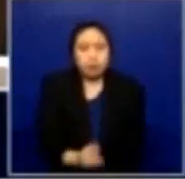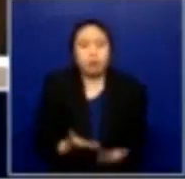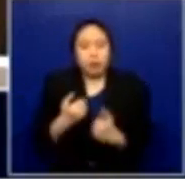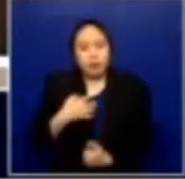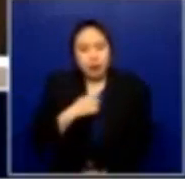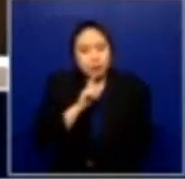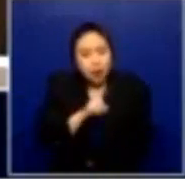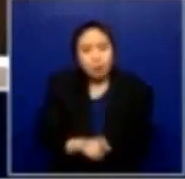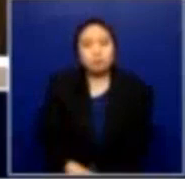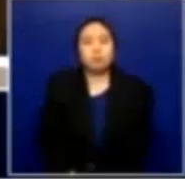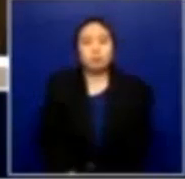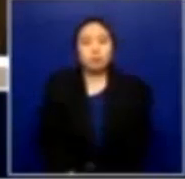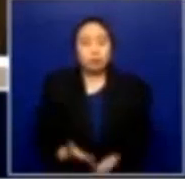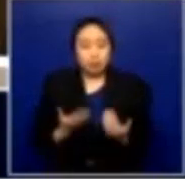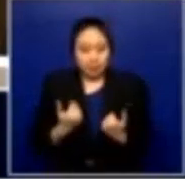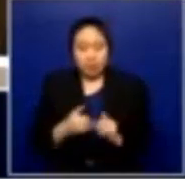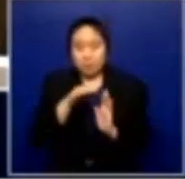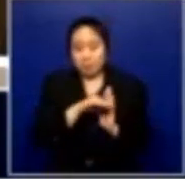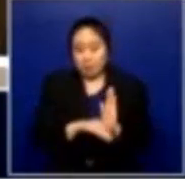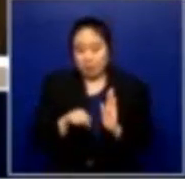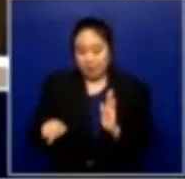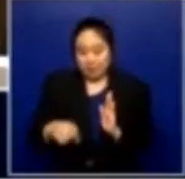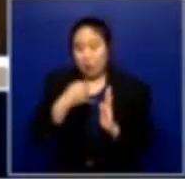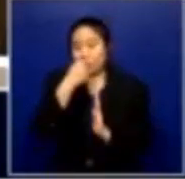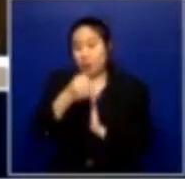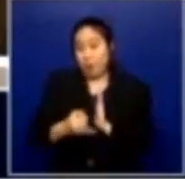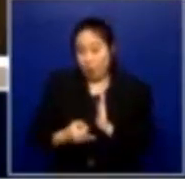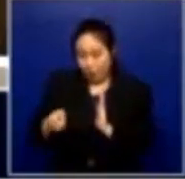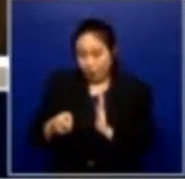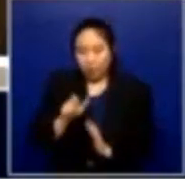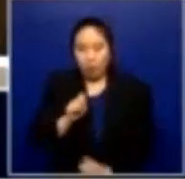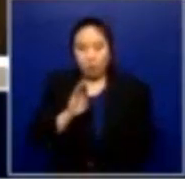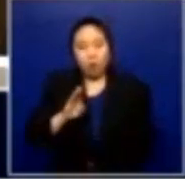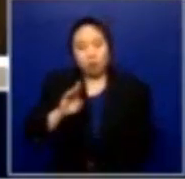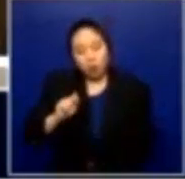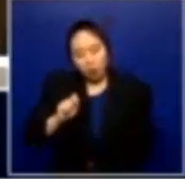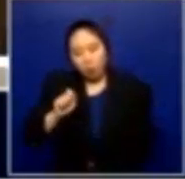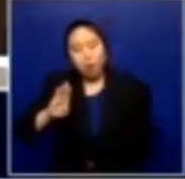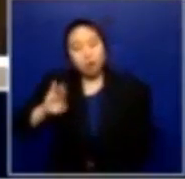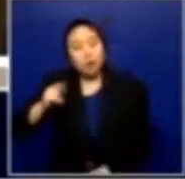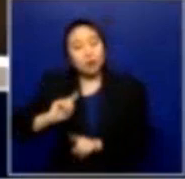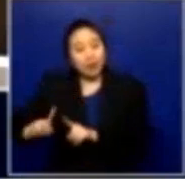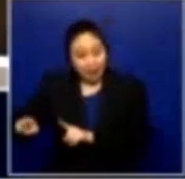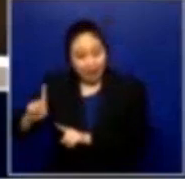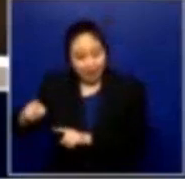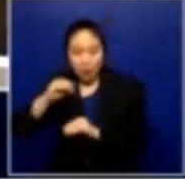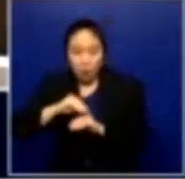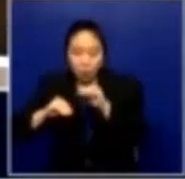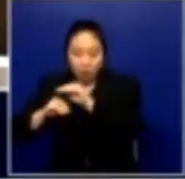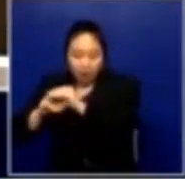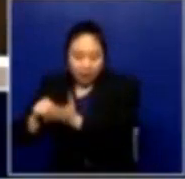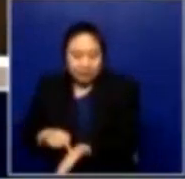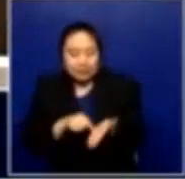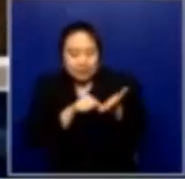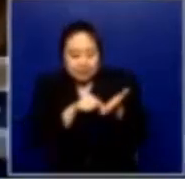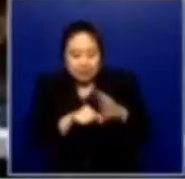ราบเพราะนั้นวิธีการที่ท้องถิ่นองค์กรปกครองส่วนท้องถิ่นนำเสนอโครงการไปที่สำนัก